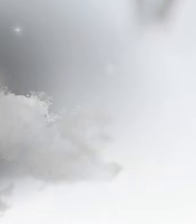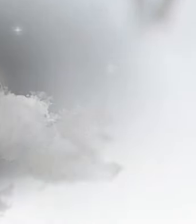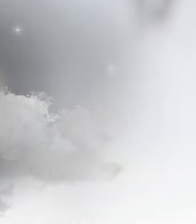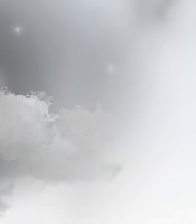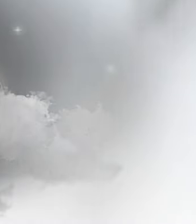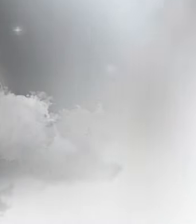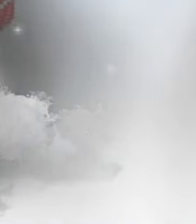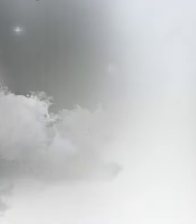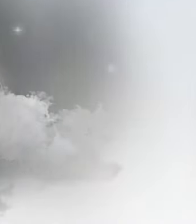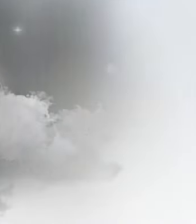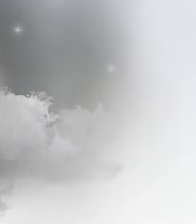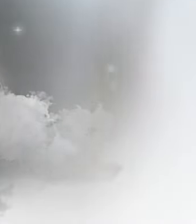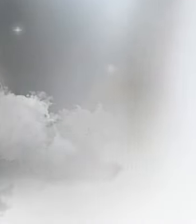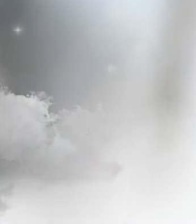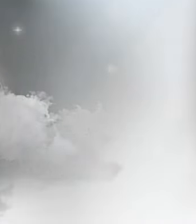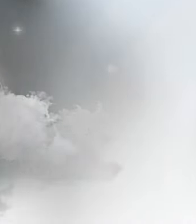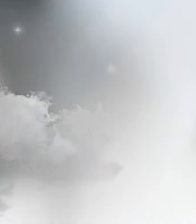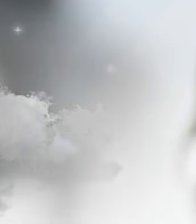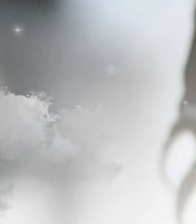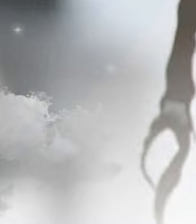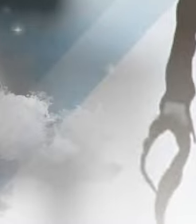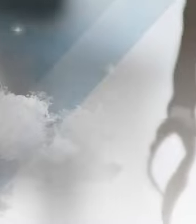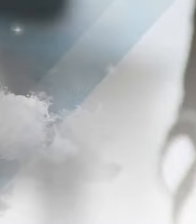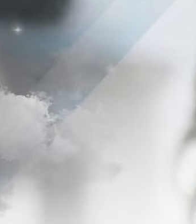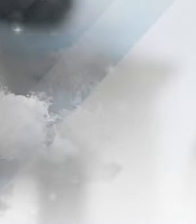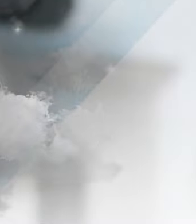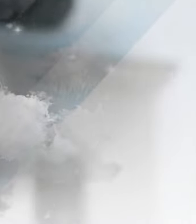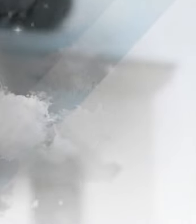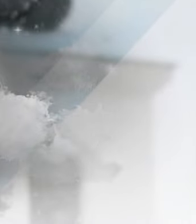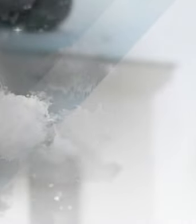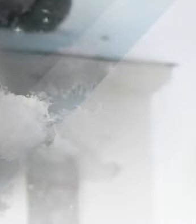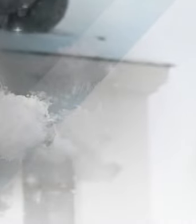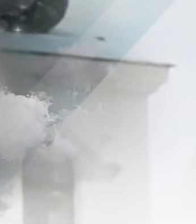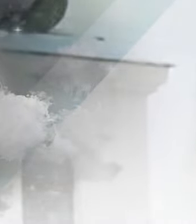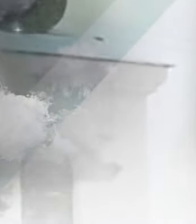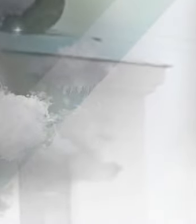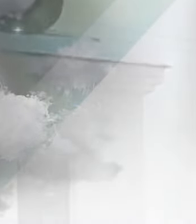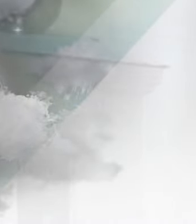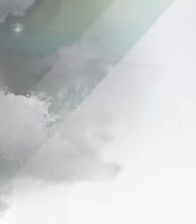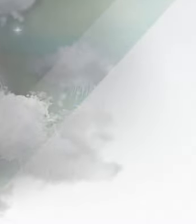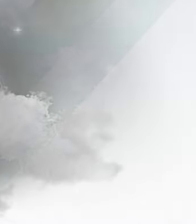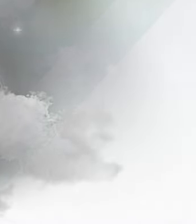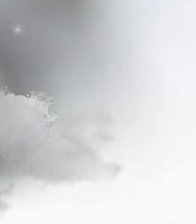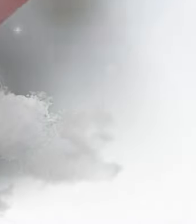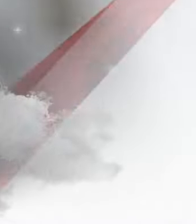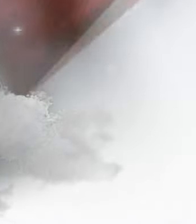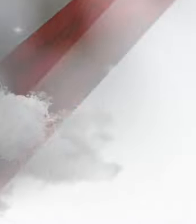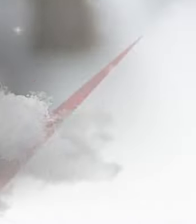без істотных апаткаў. Ветер пауднёва заходні яку паудкаць 2-4 метры за секунду.